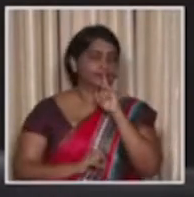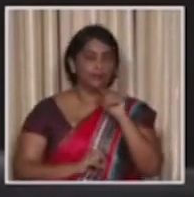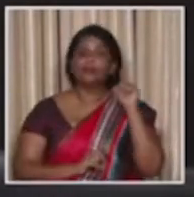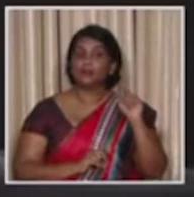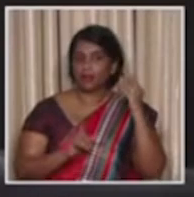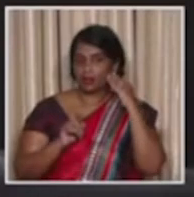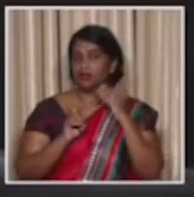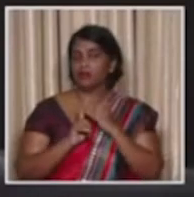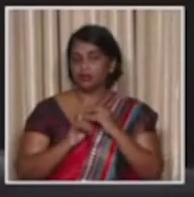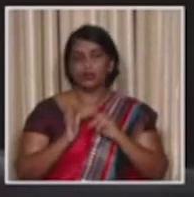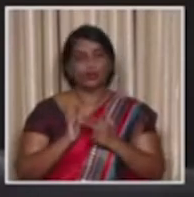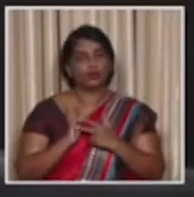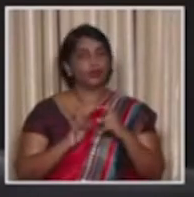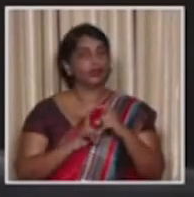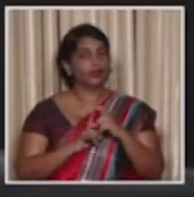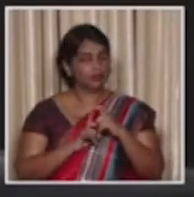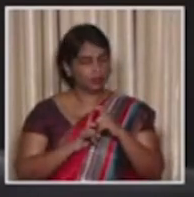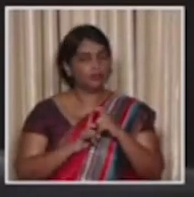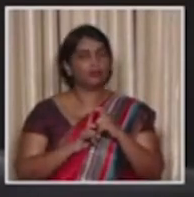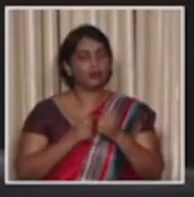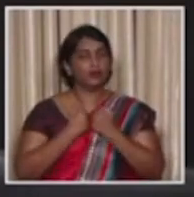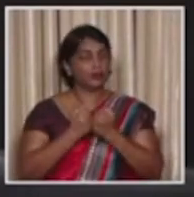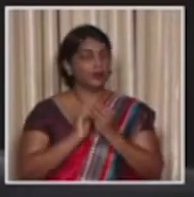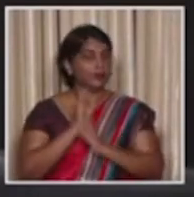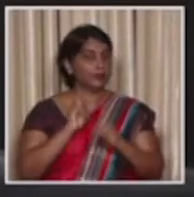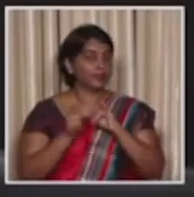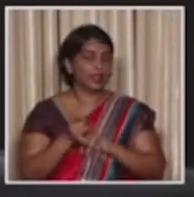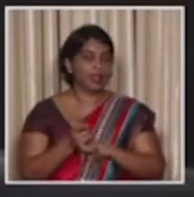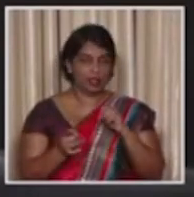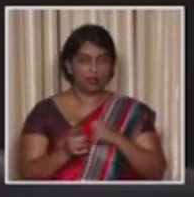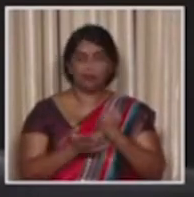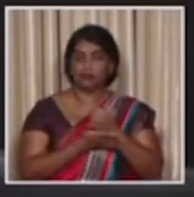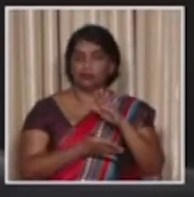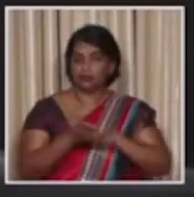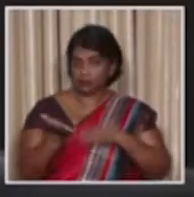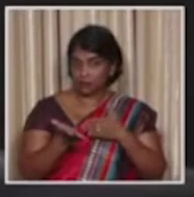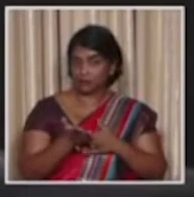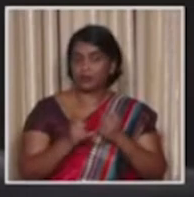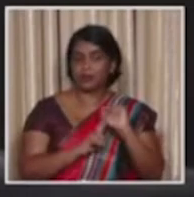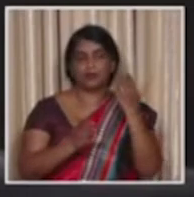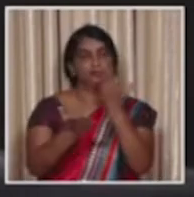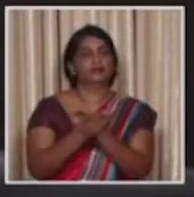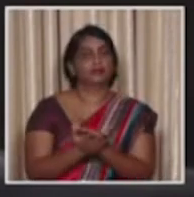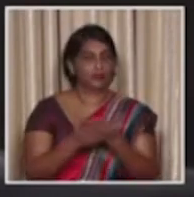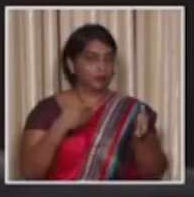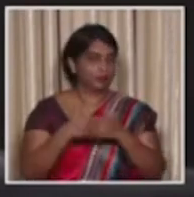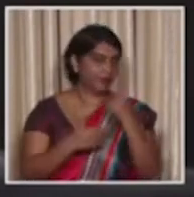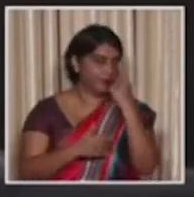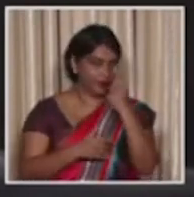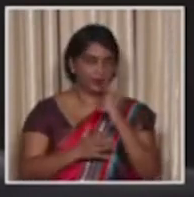මේ සම්බන්ධයෙන් ව්‍යාපෘති අධ්‍යක්ෂක විසින් ප්‍රධාන අමාත්‍යාංශයේ ලේකම් වෙත අමතන ලිපිය මම සභාගත කරනවා. එමනුම එක